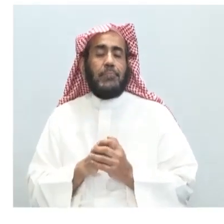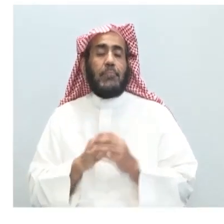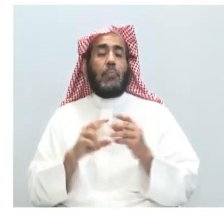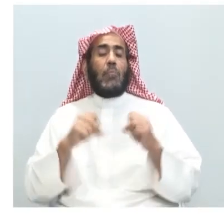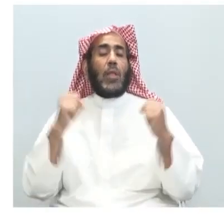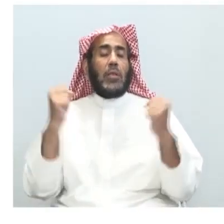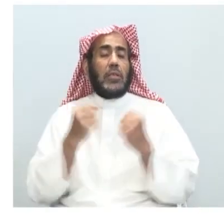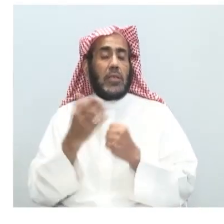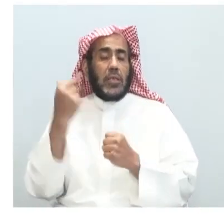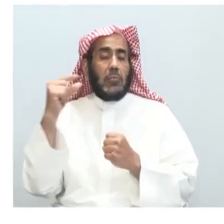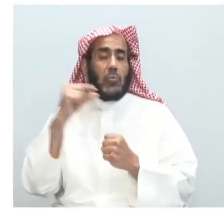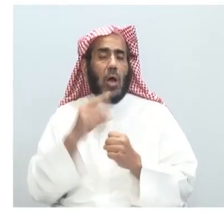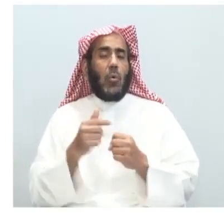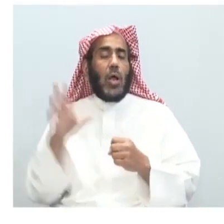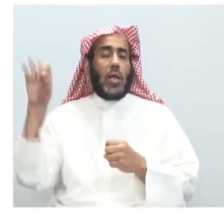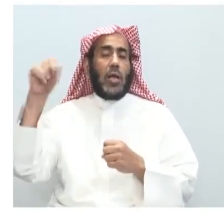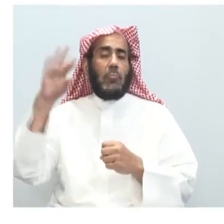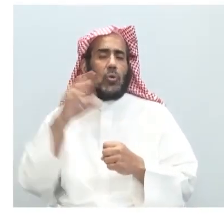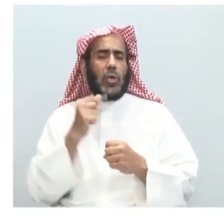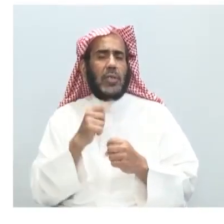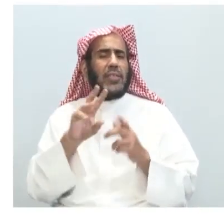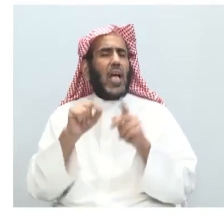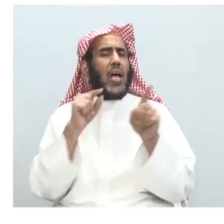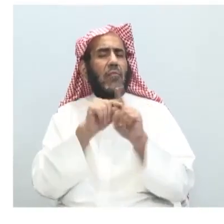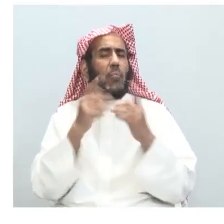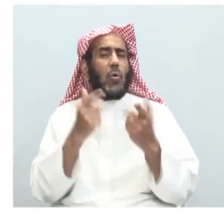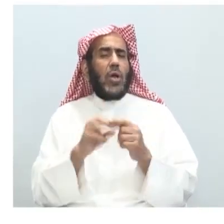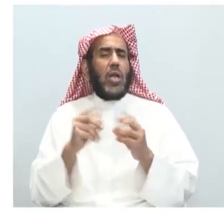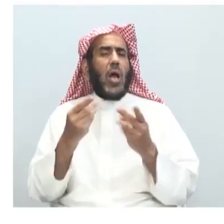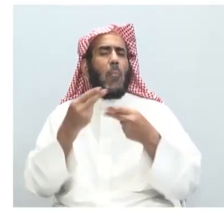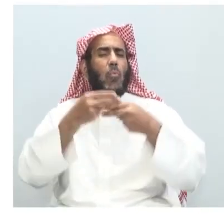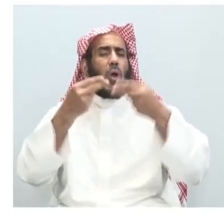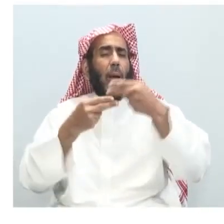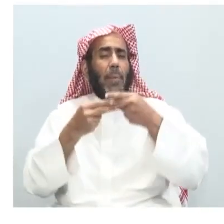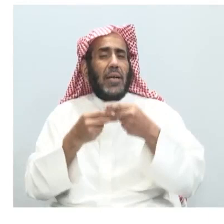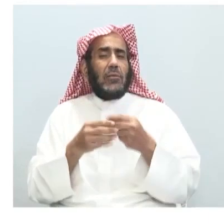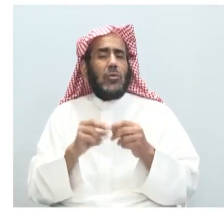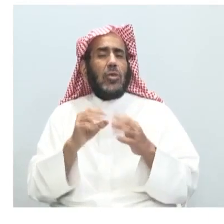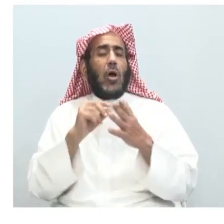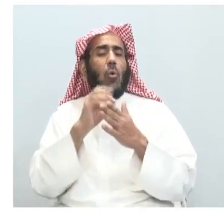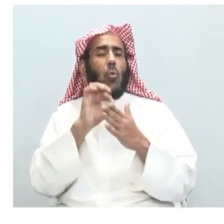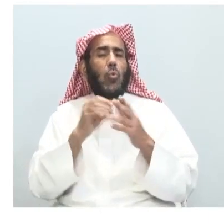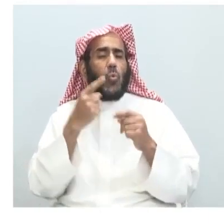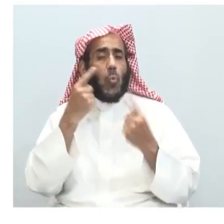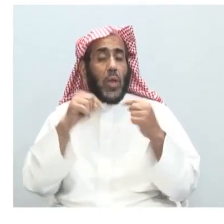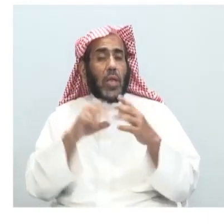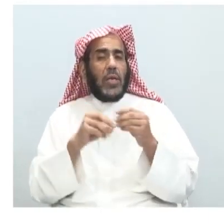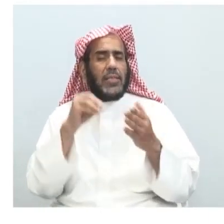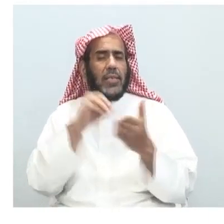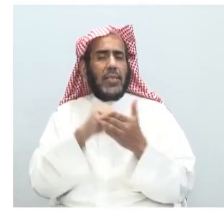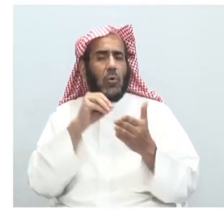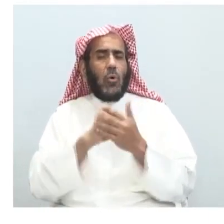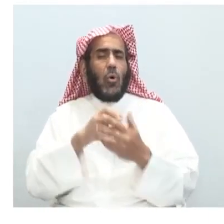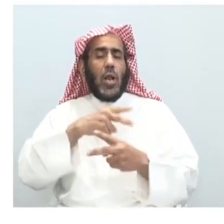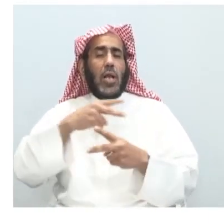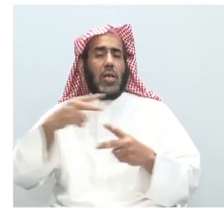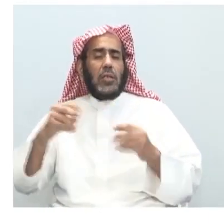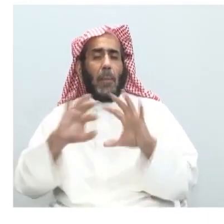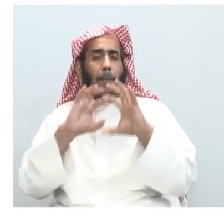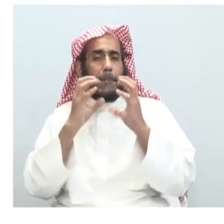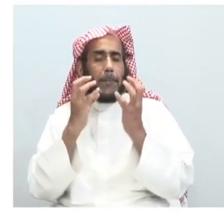ترجع معلوماتنا حول الكربوهيدرات تعريفها هي مركبات عضويه تحتوي على عده